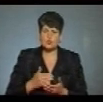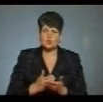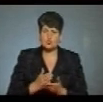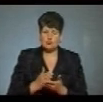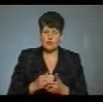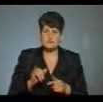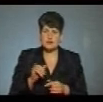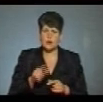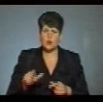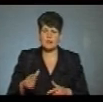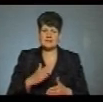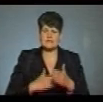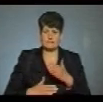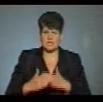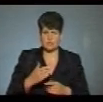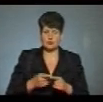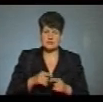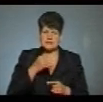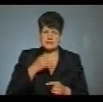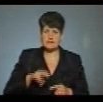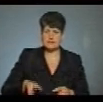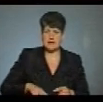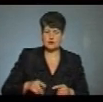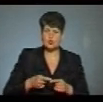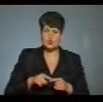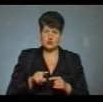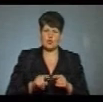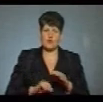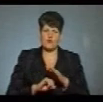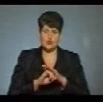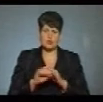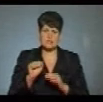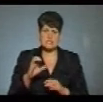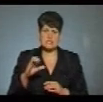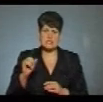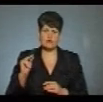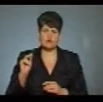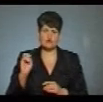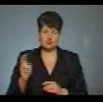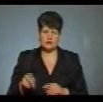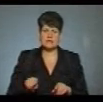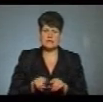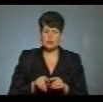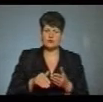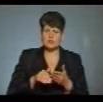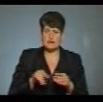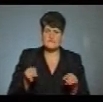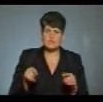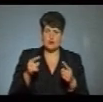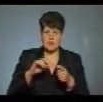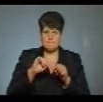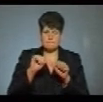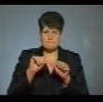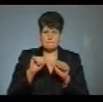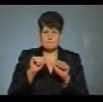військовослужбовцям та людям з інвалідністю. Про це повідомив директор цього фонду Андрій Савчук. За його словами, також волонтери фонду відновлюють пам'ятки